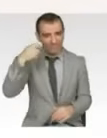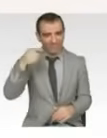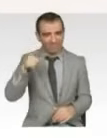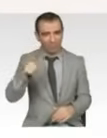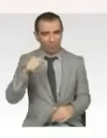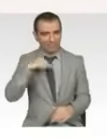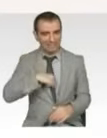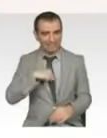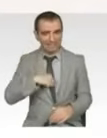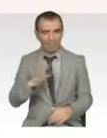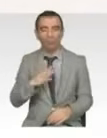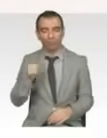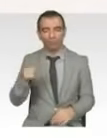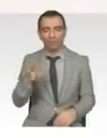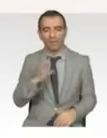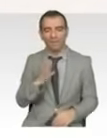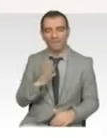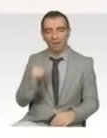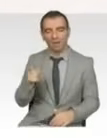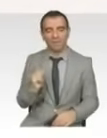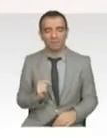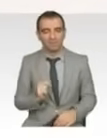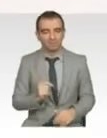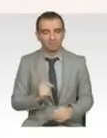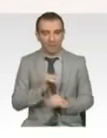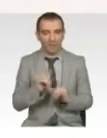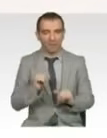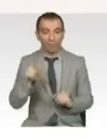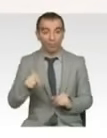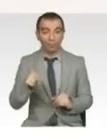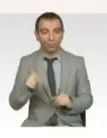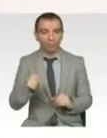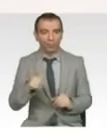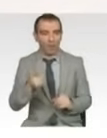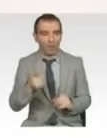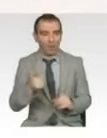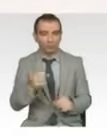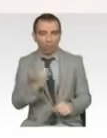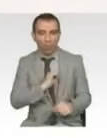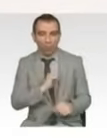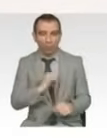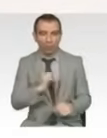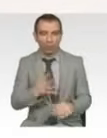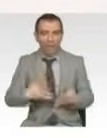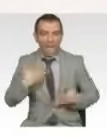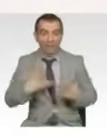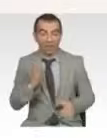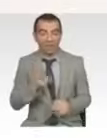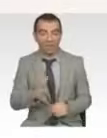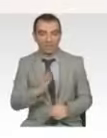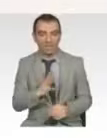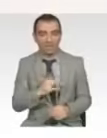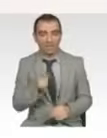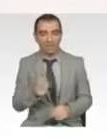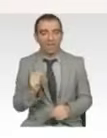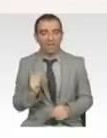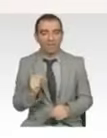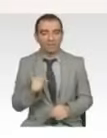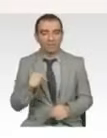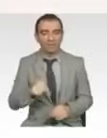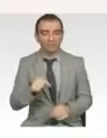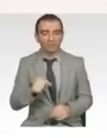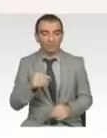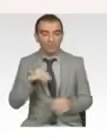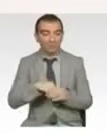izleri bulabilecek miyiz? Burada da var duygusal izler. Bunda aksiyon da daha fazla ilk filme göre. Hı hı. Tabii ilk filmde bizim için şey